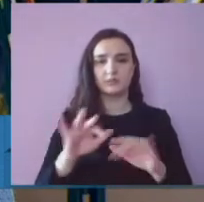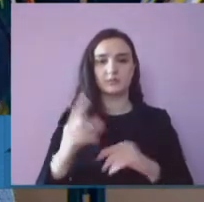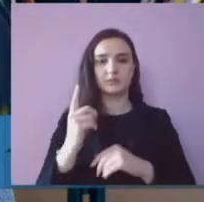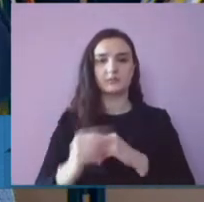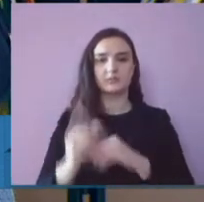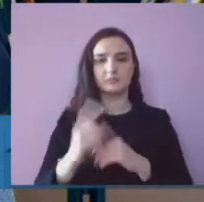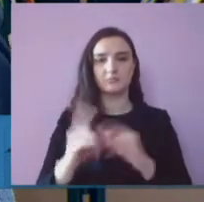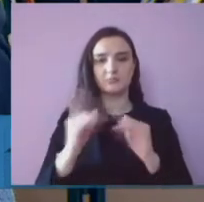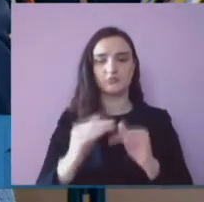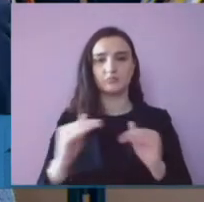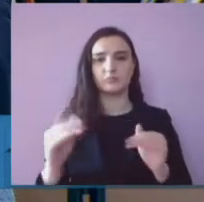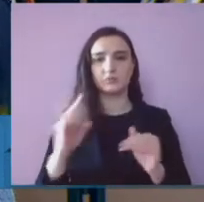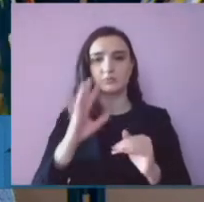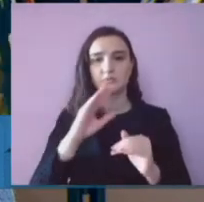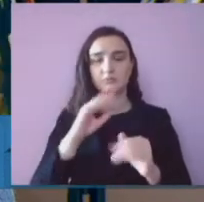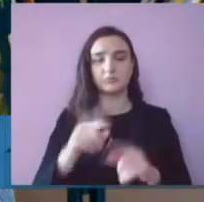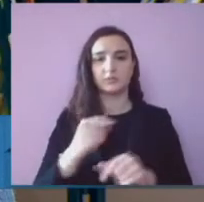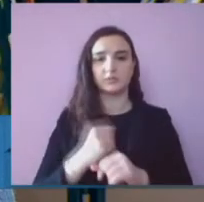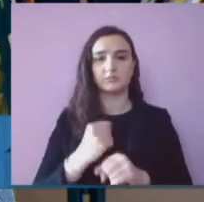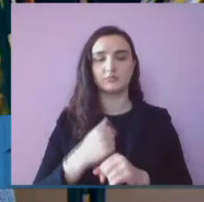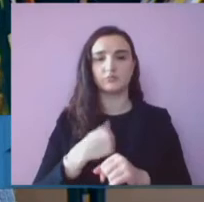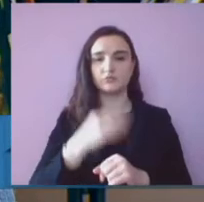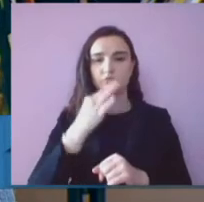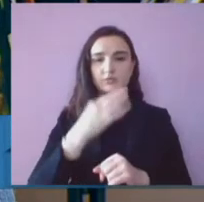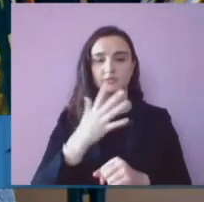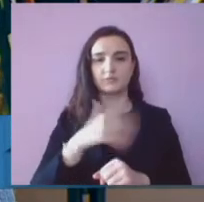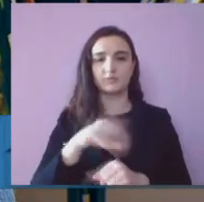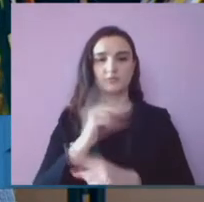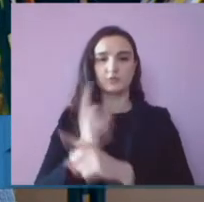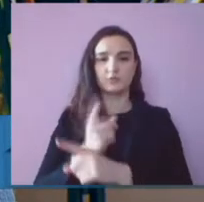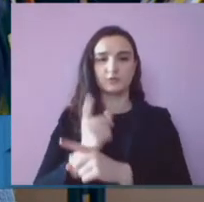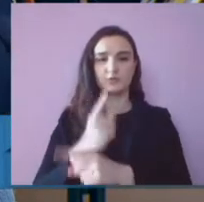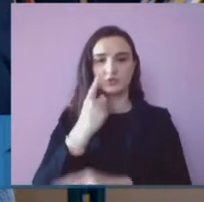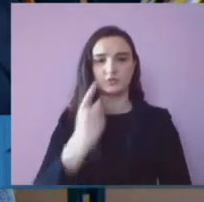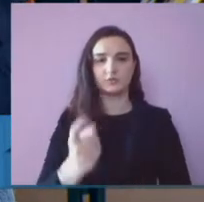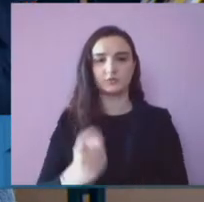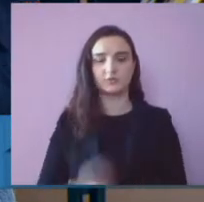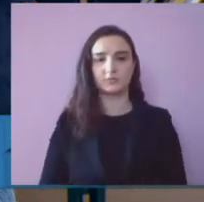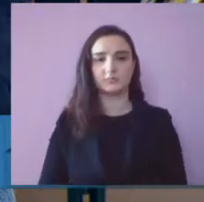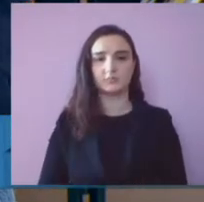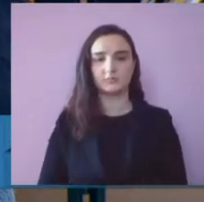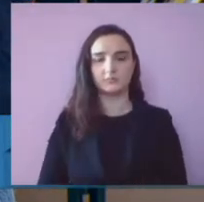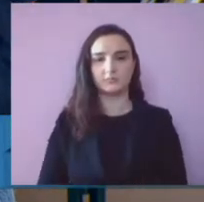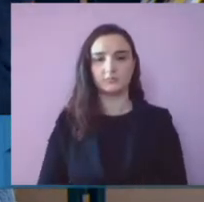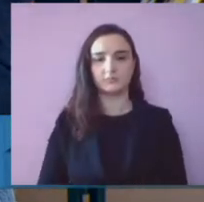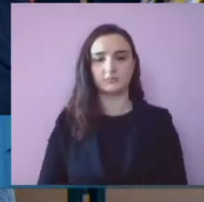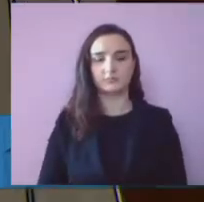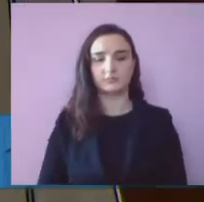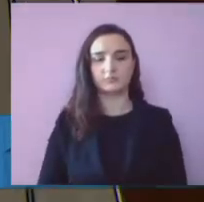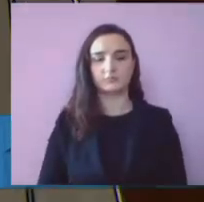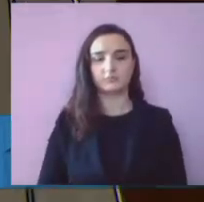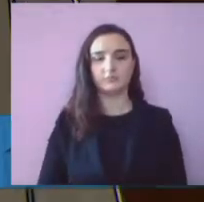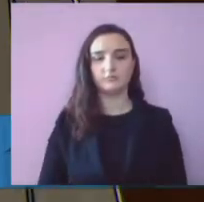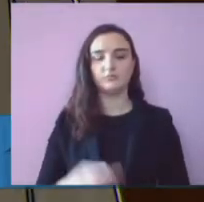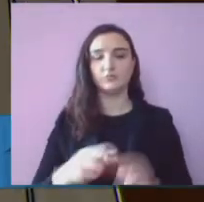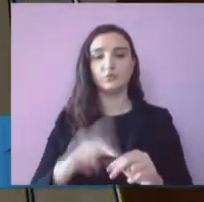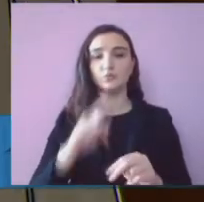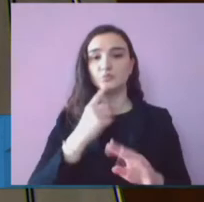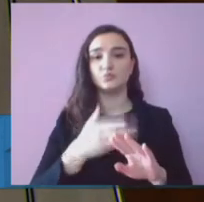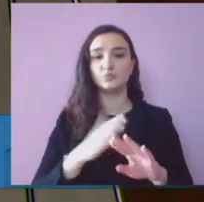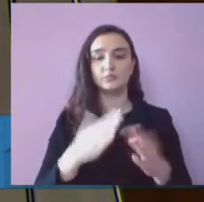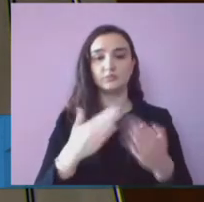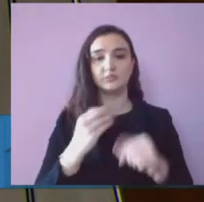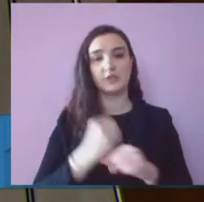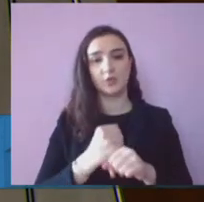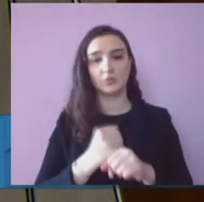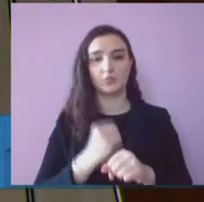ბავშვები, მაგრამ როცა ამას აკეთებენ, მერე ჩვენ შენიშნვას ვაძლევ. ამიტომ ხდება ძალიან რთული დამოკიდებულება, ვაკეთო, არ